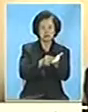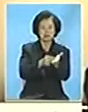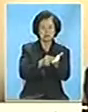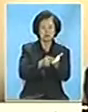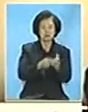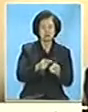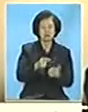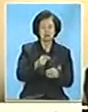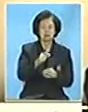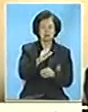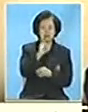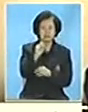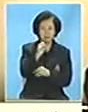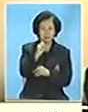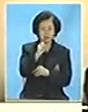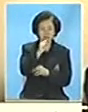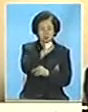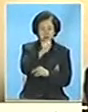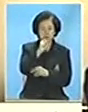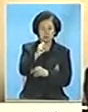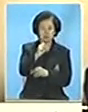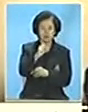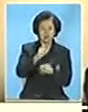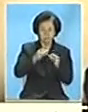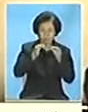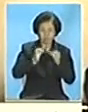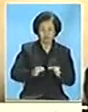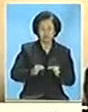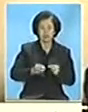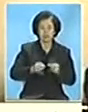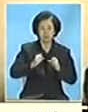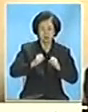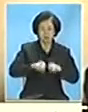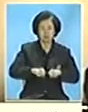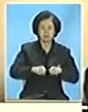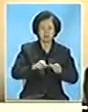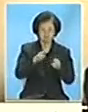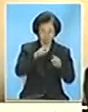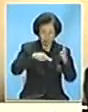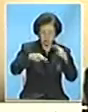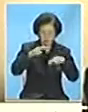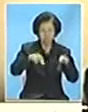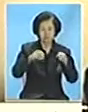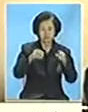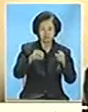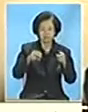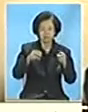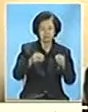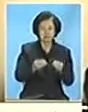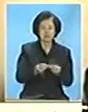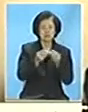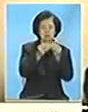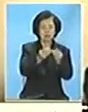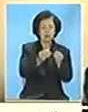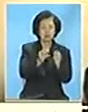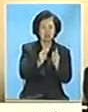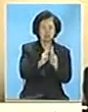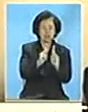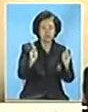อซึ่งสภาผู้แทนราษฎรลงมติเห็นชอบแล้วไว้พิจารณาและมีมติส่งให้คณะกรรมการการคมนาค